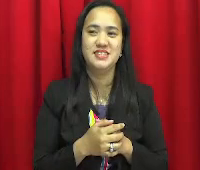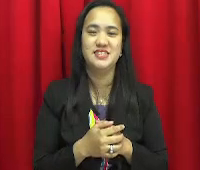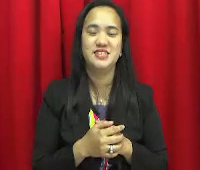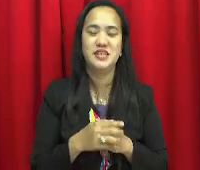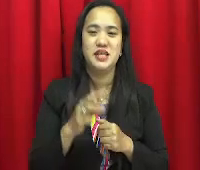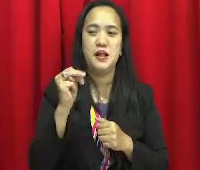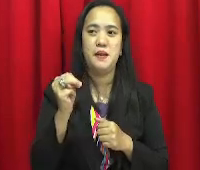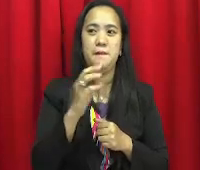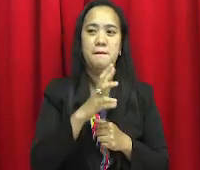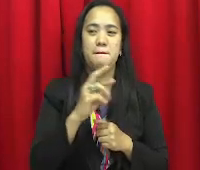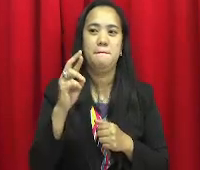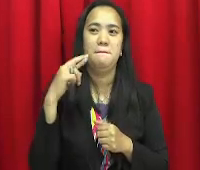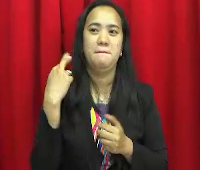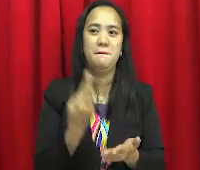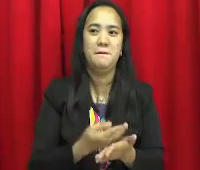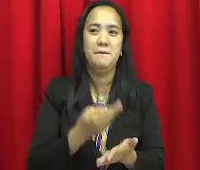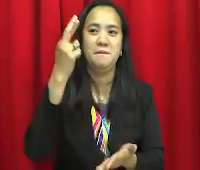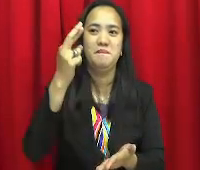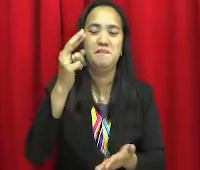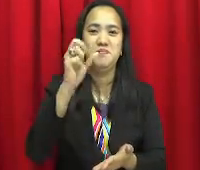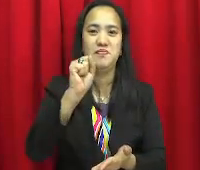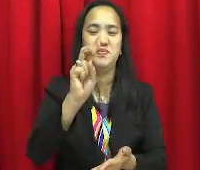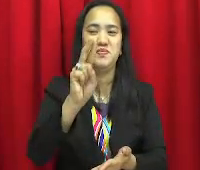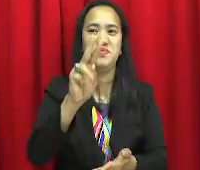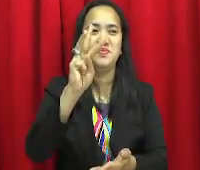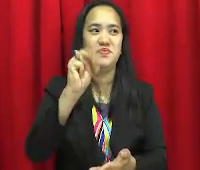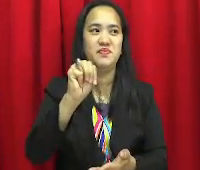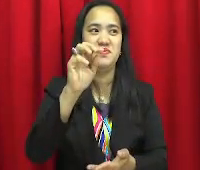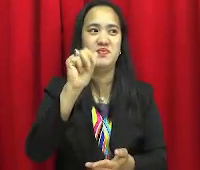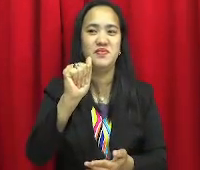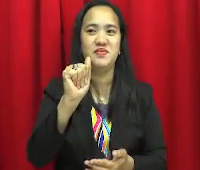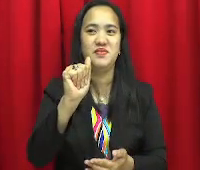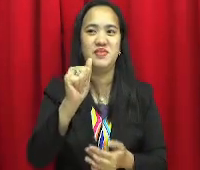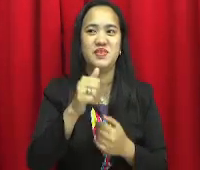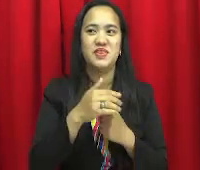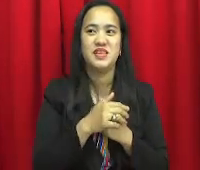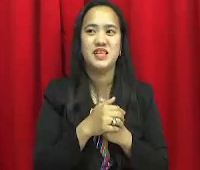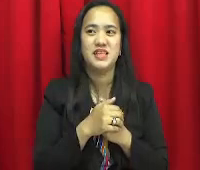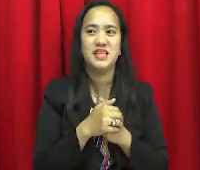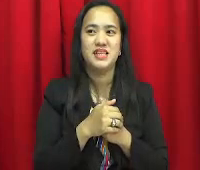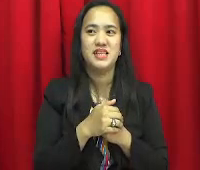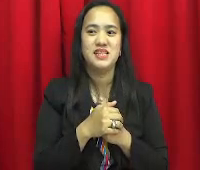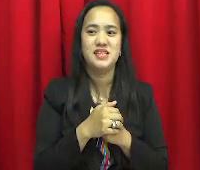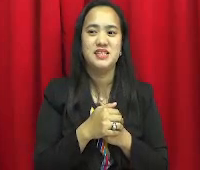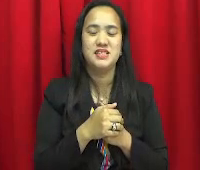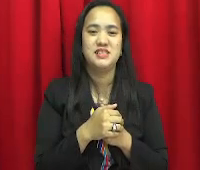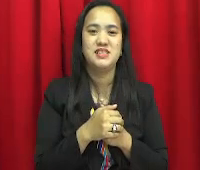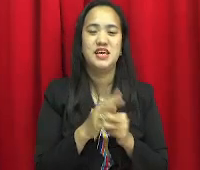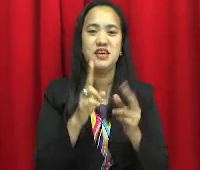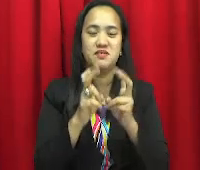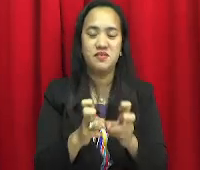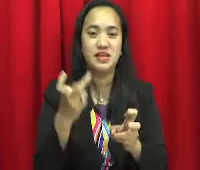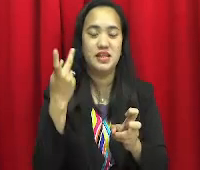Sir Noel, suma sana. May suma po pala yan. Yun ang pinakamataas. Yun ang mas mataas, suma.